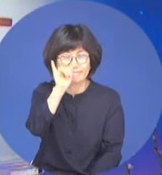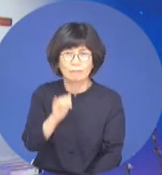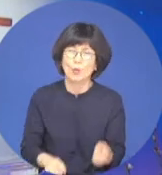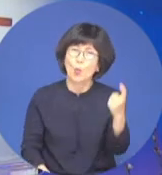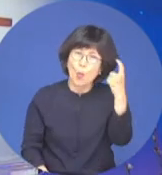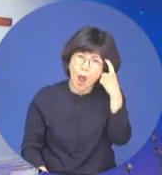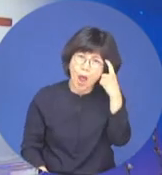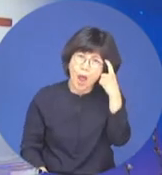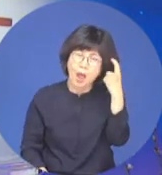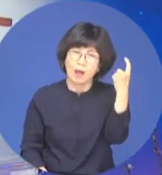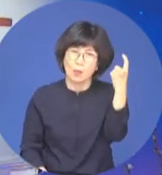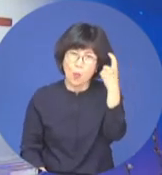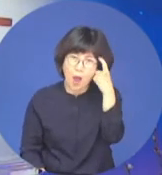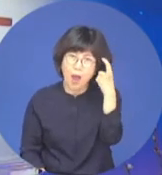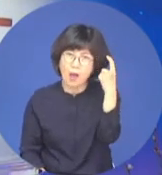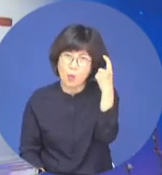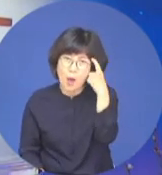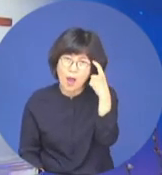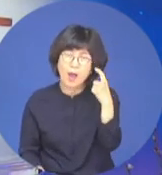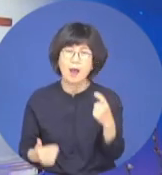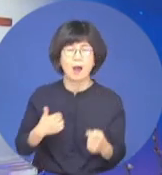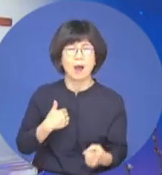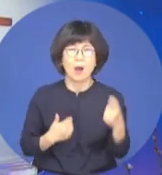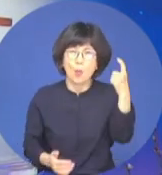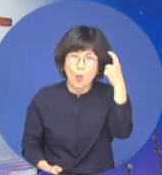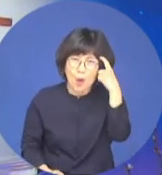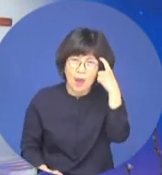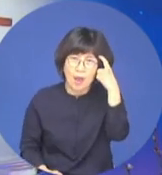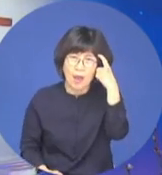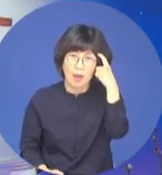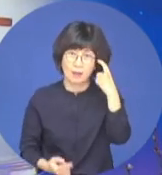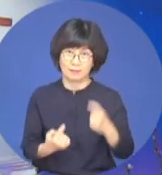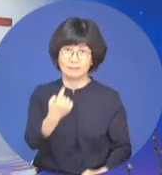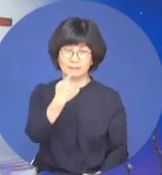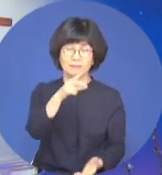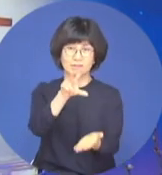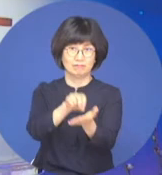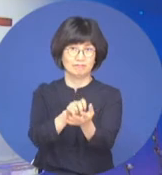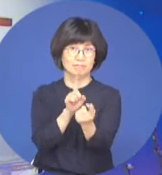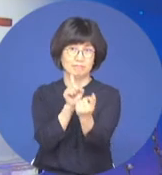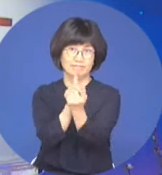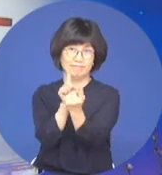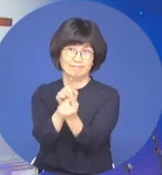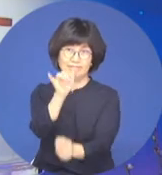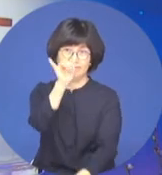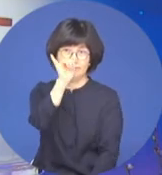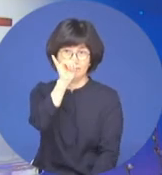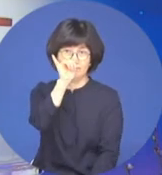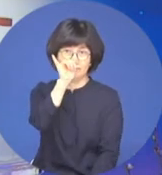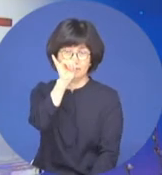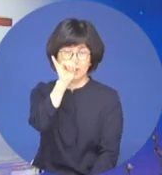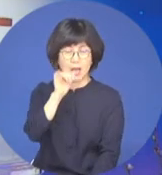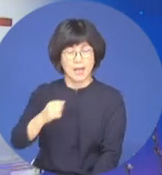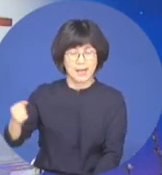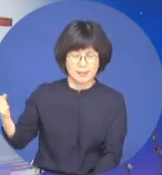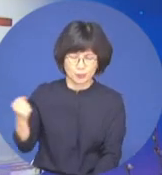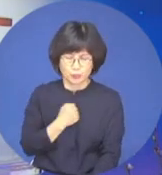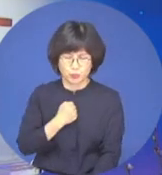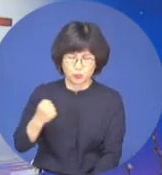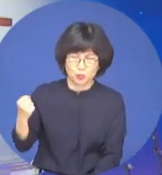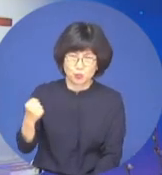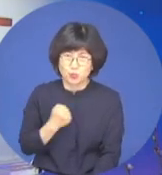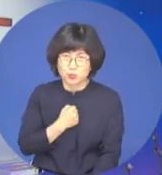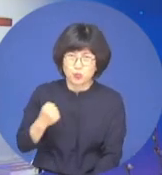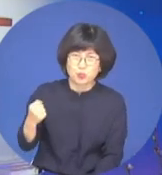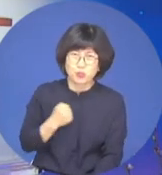하필이면 나에게 이런 문제가 생기나 이렇게 아주 탄식할 정도의 근심할 문제가 생길 때도